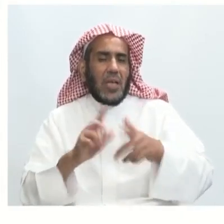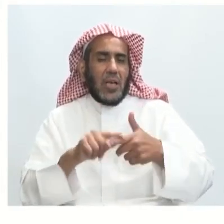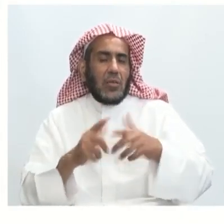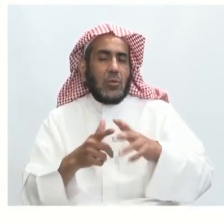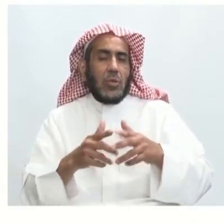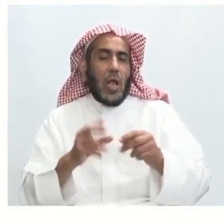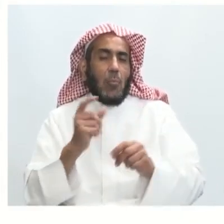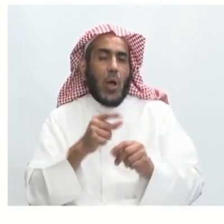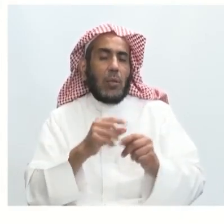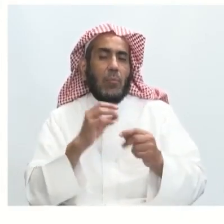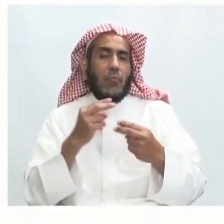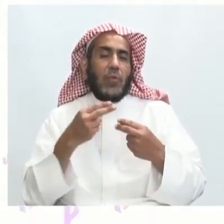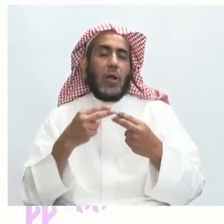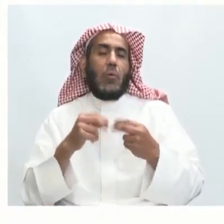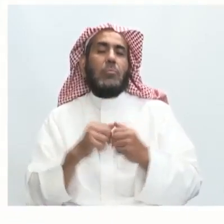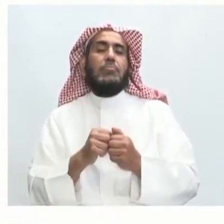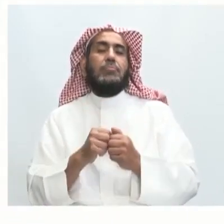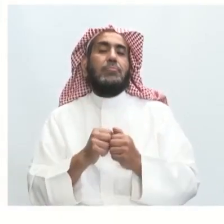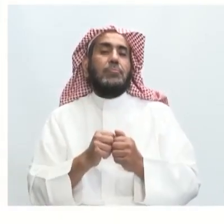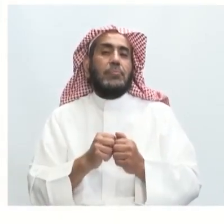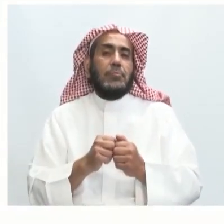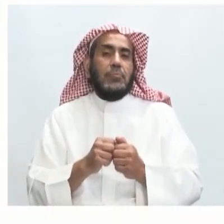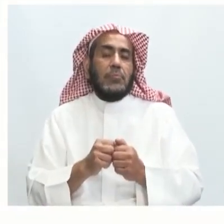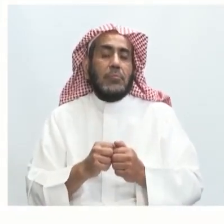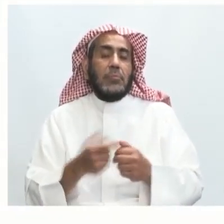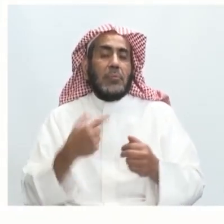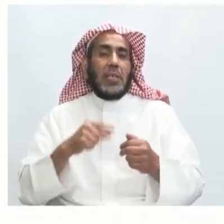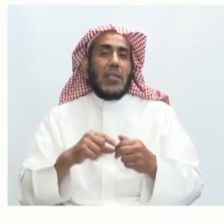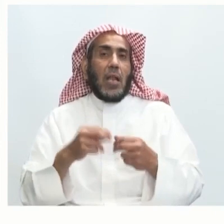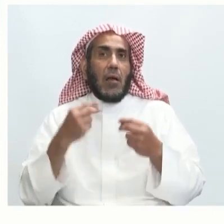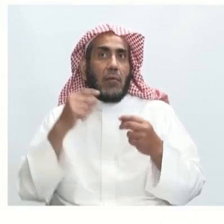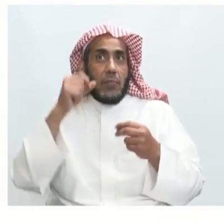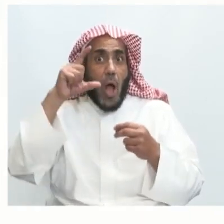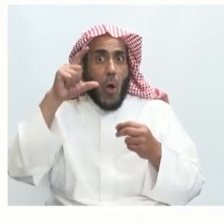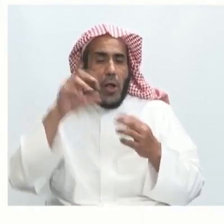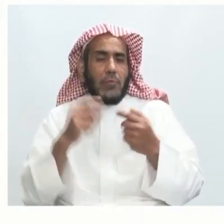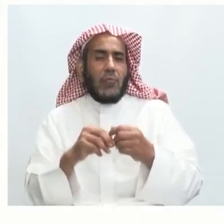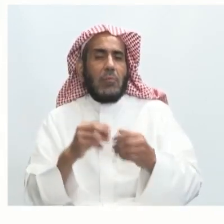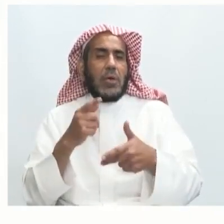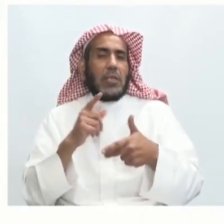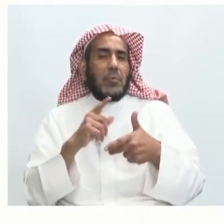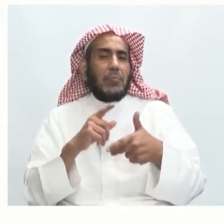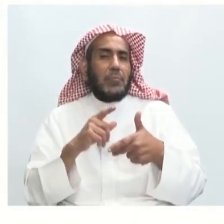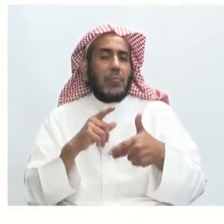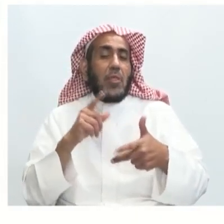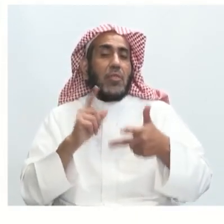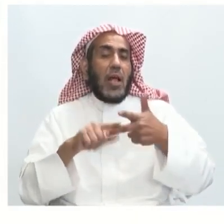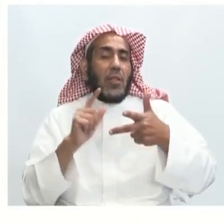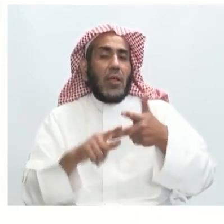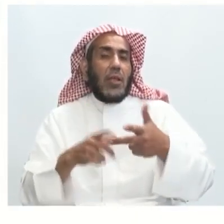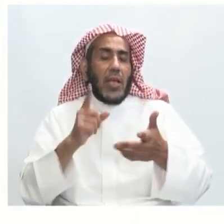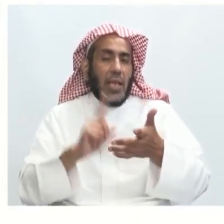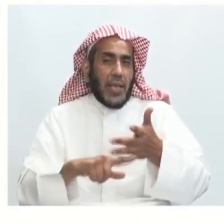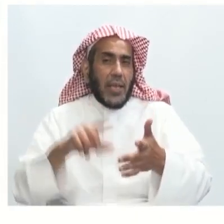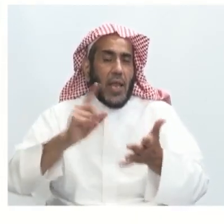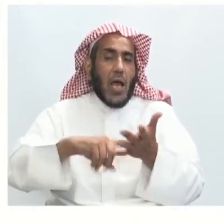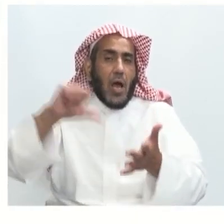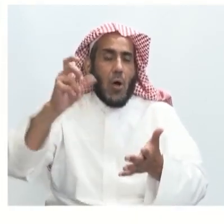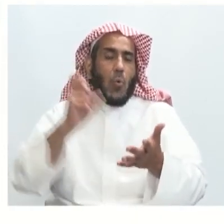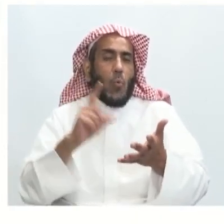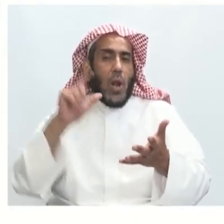المخاطب في في قوله اني لا افتح عيني حين افتحها هذه في المرتبه كذلك الثالثه ان واللام